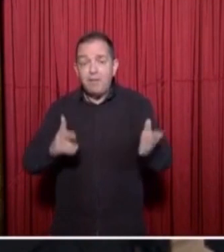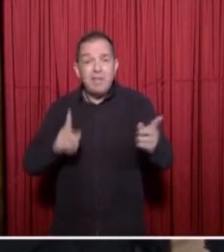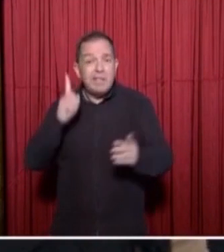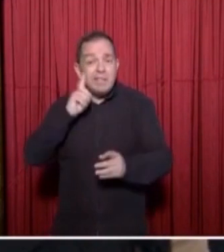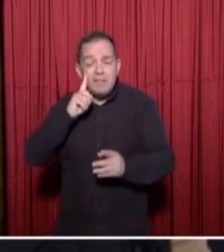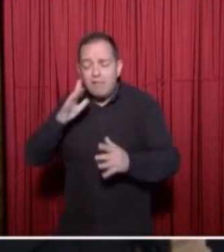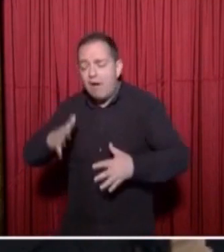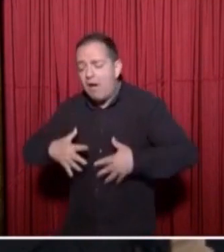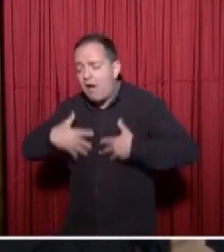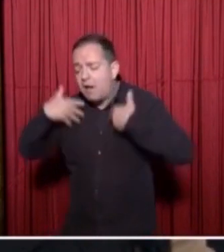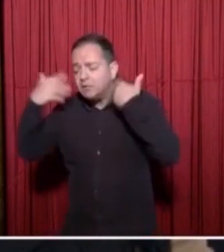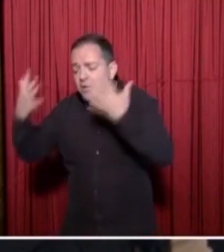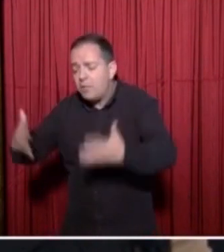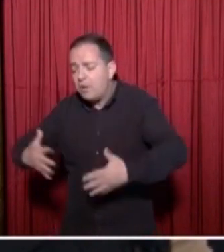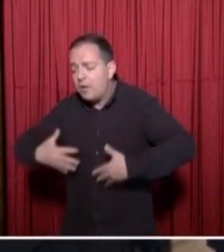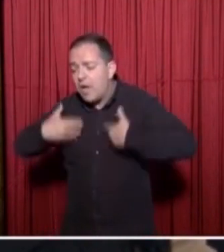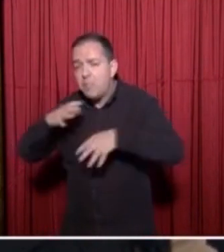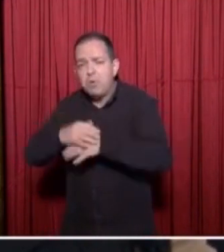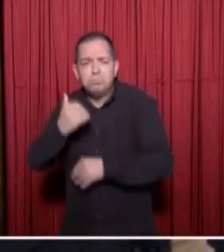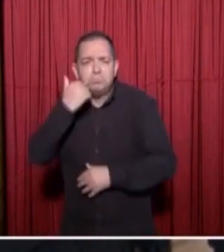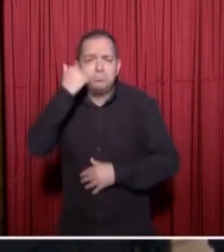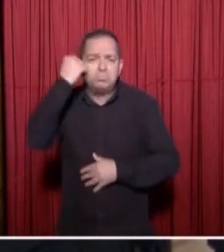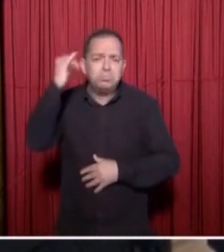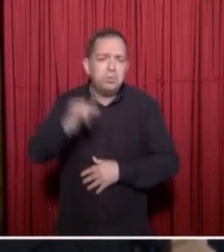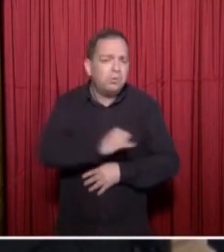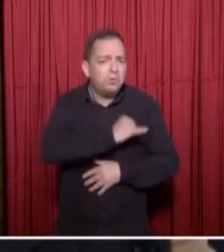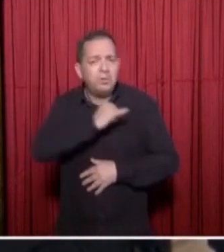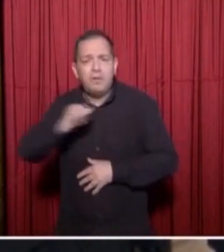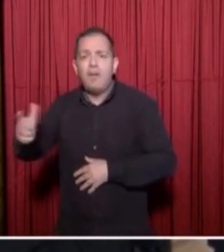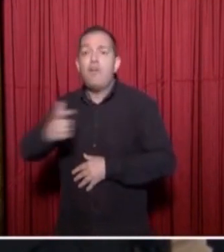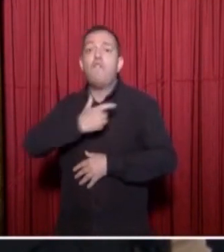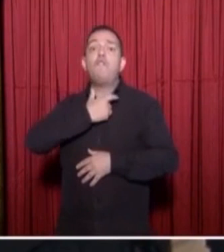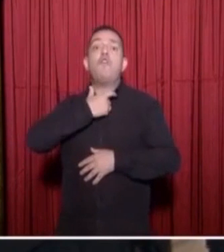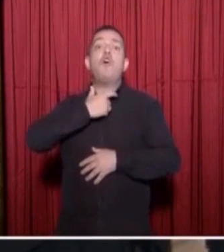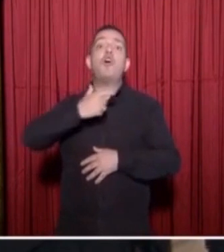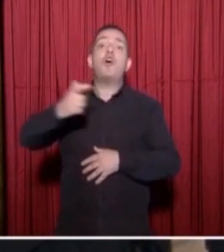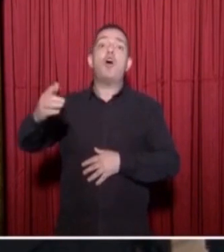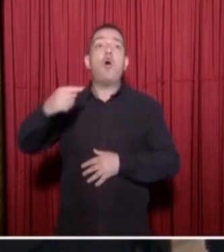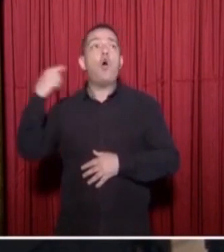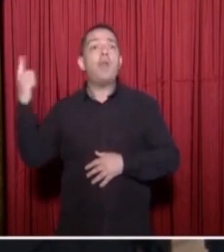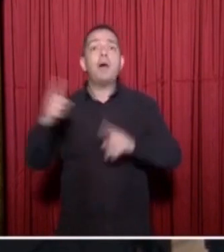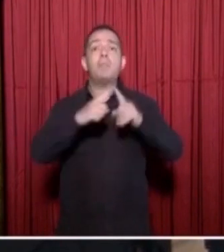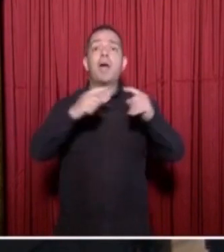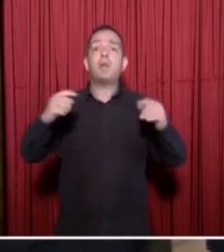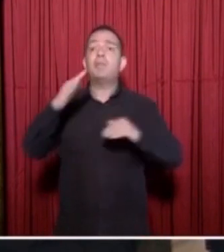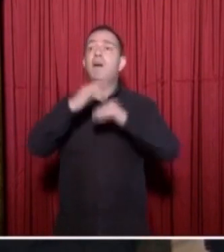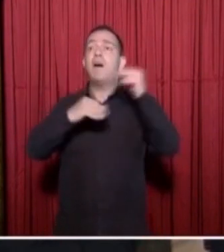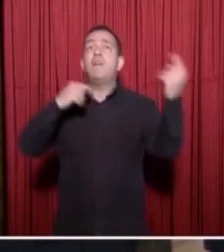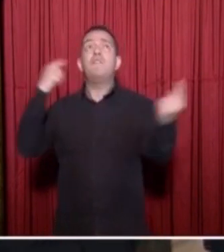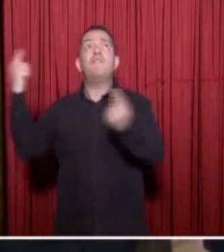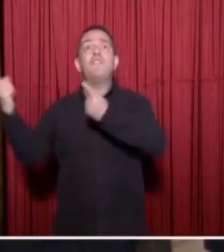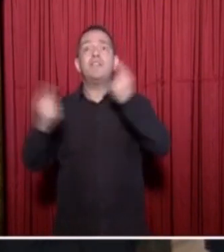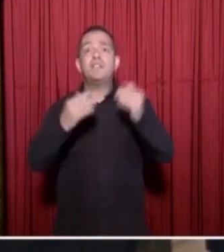εκπληθήσα ούκα της γίνετο, παλεύω πάντα τα έργα